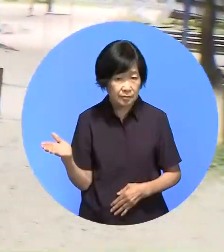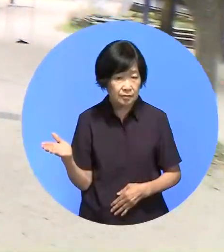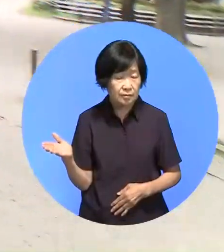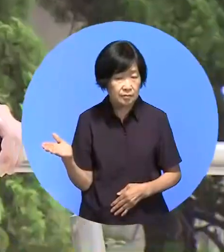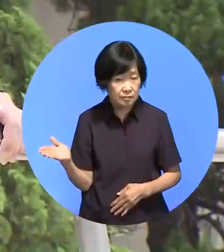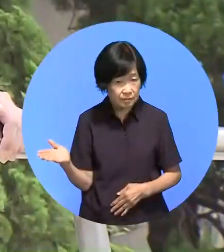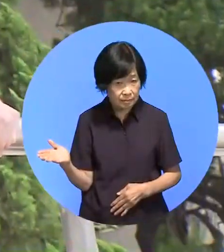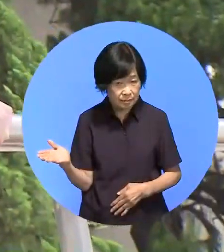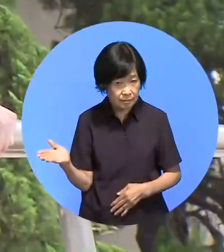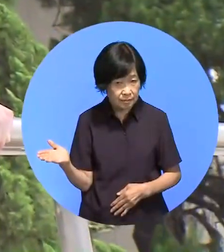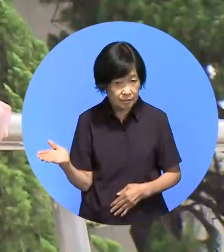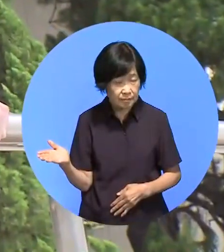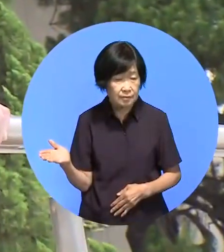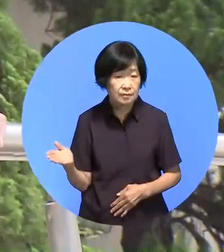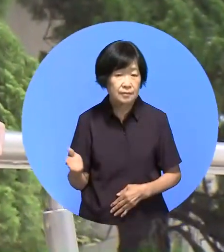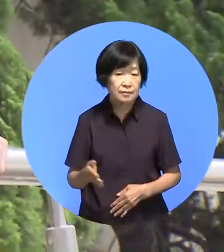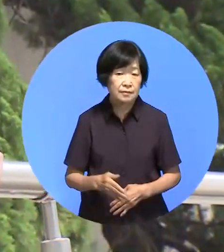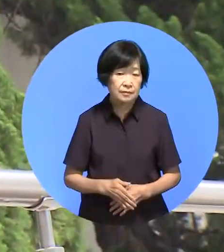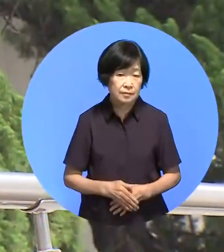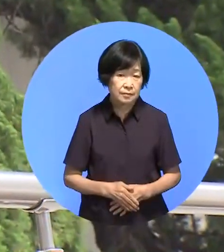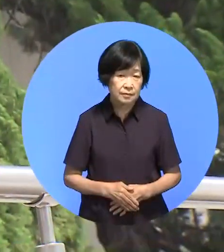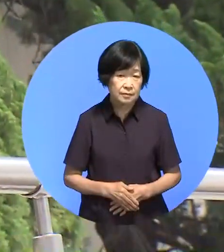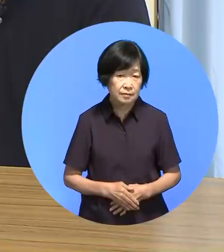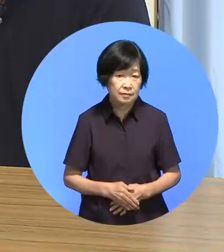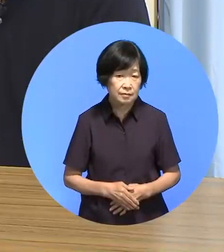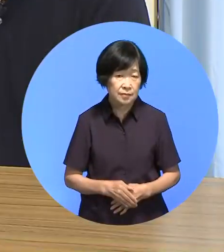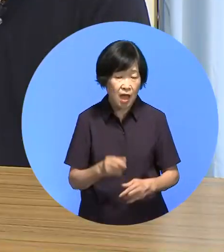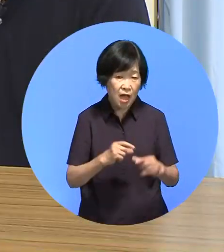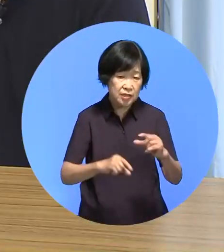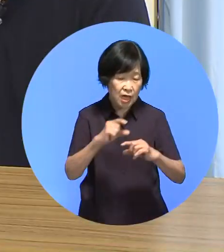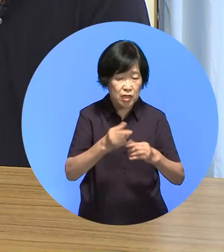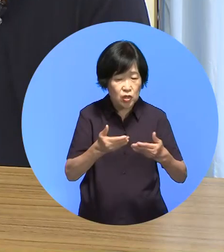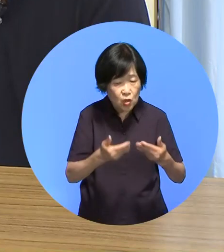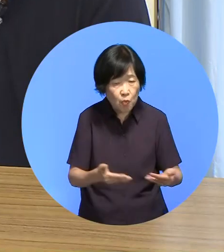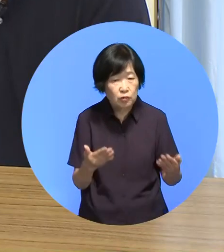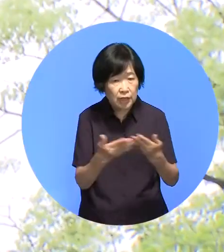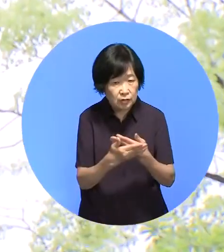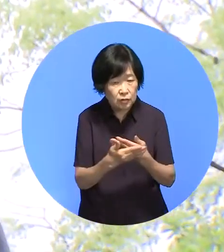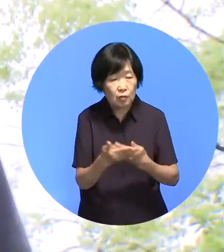の悪さなどがあります。さらに重症度が